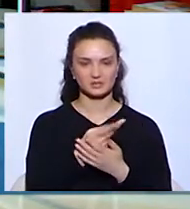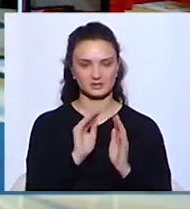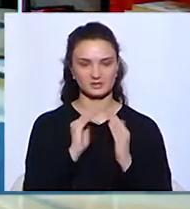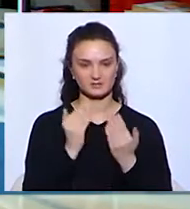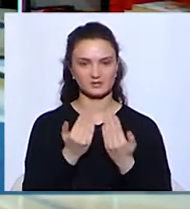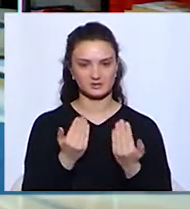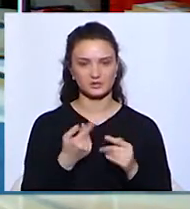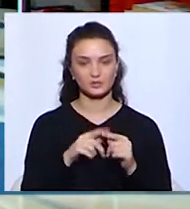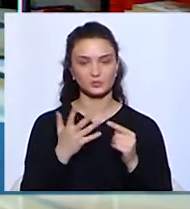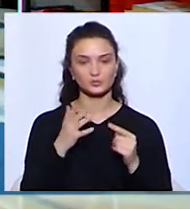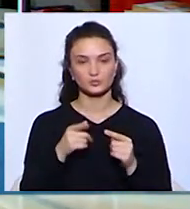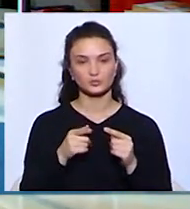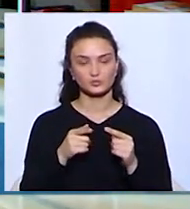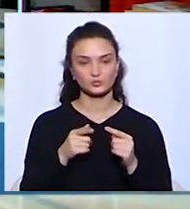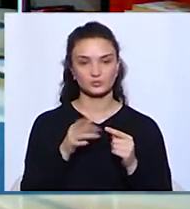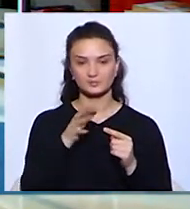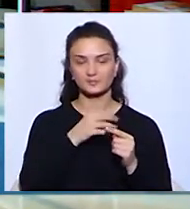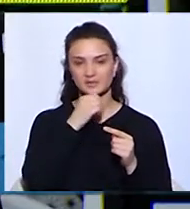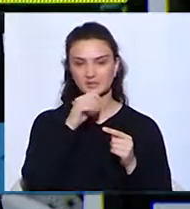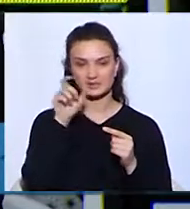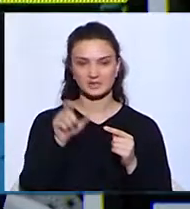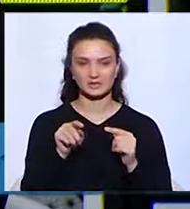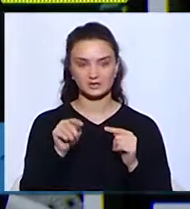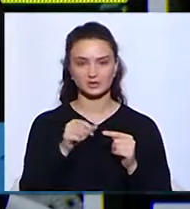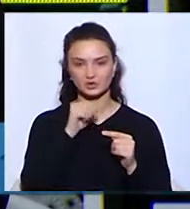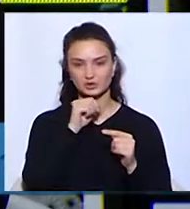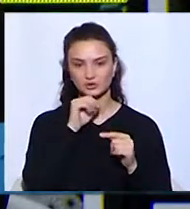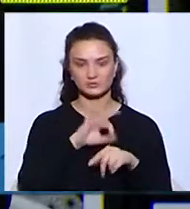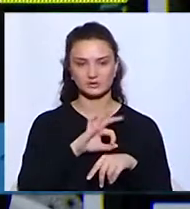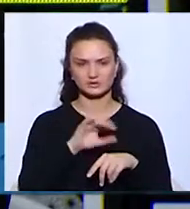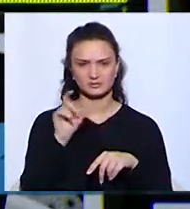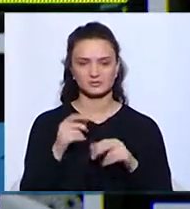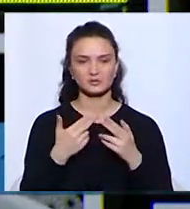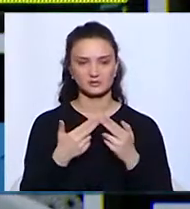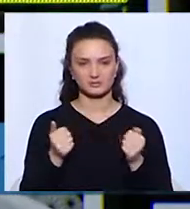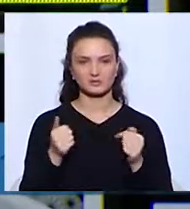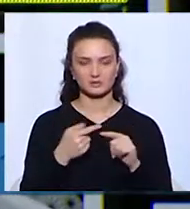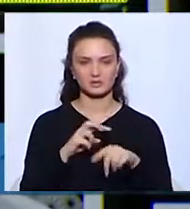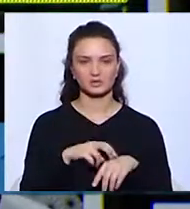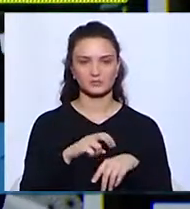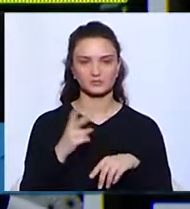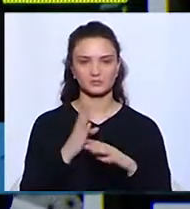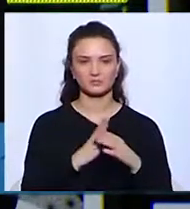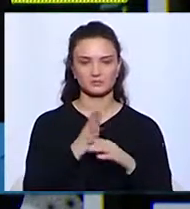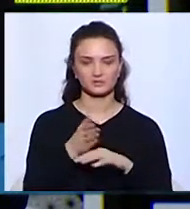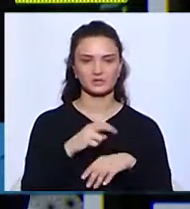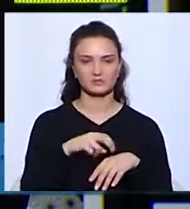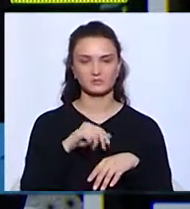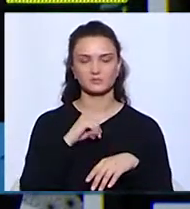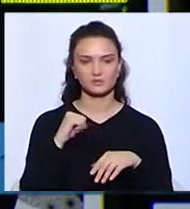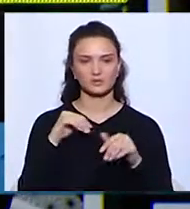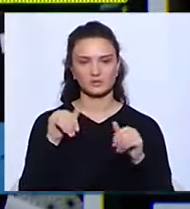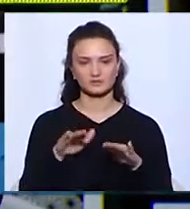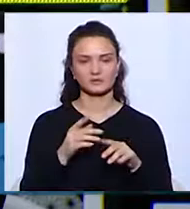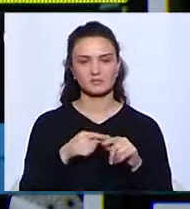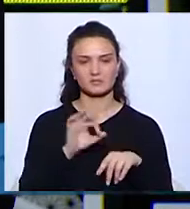თუ ეს შედარებით დიდი პაციენტია, მაშინ რა თქმა უნდა ექიმს უნდა მიმართოთ და ექიმი თვითონ გადაწყვეტს